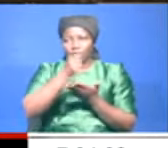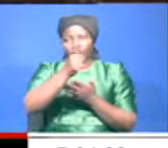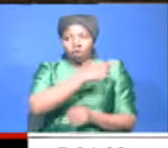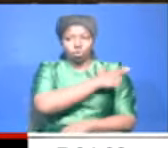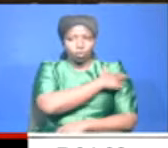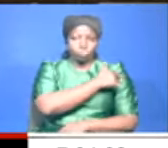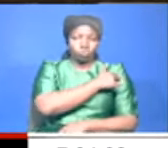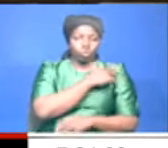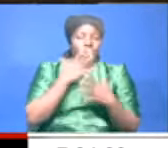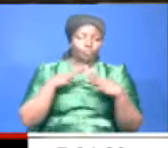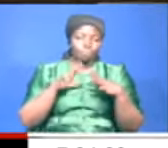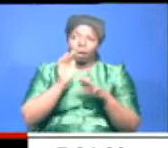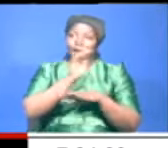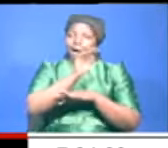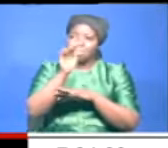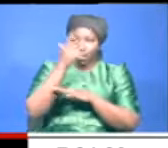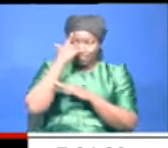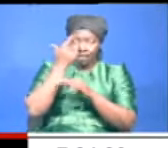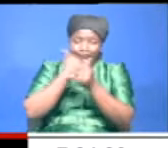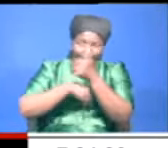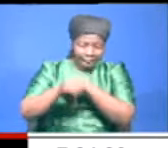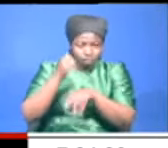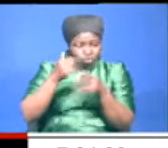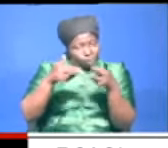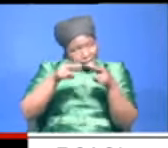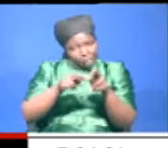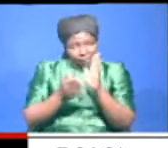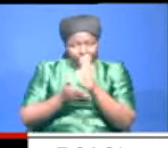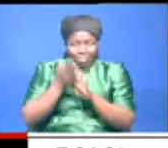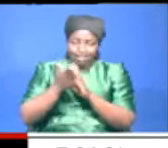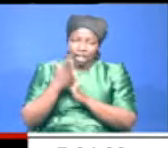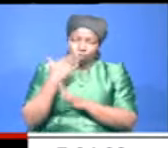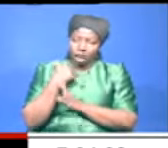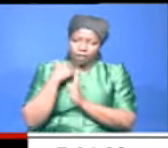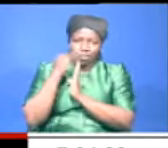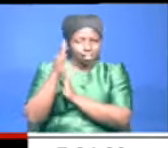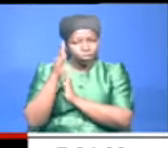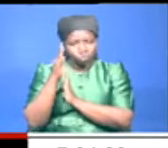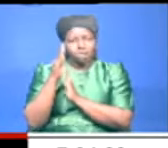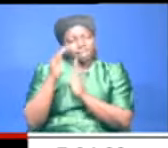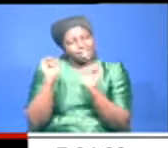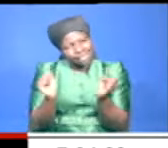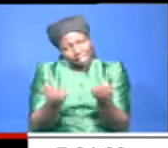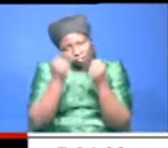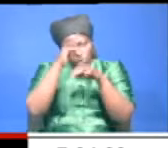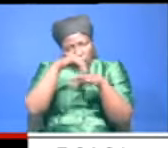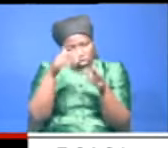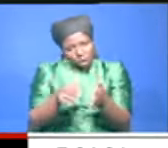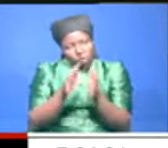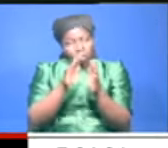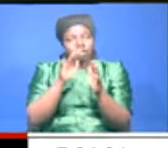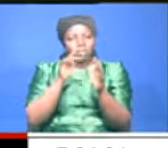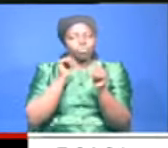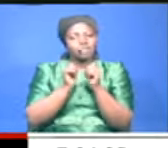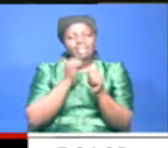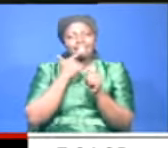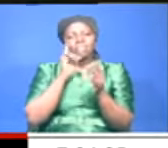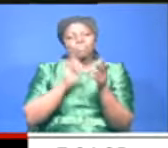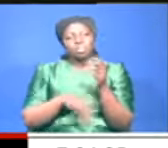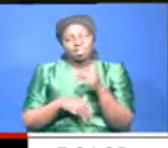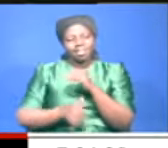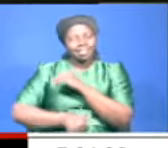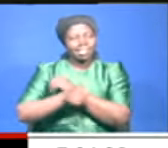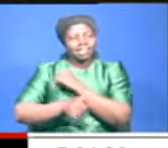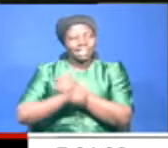wito wa kuchukuliwa kwa hatua za haraka za usalama kwenye barabara hiyo wanayosema imekuwa hatari. Chuzi